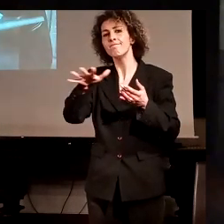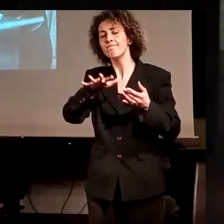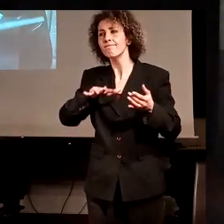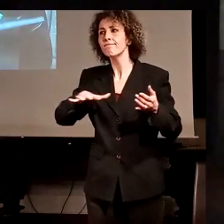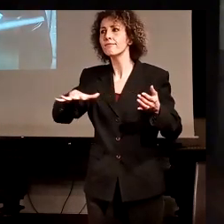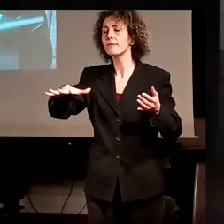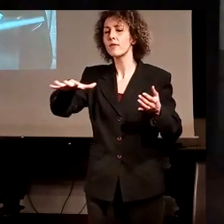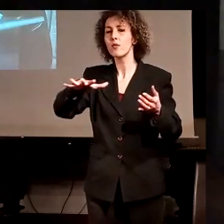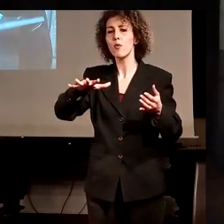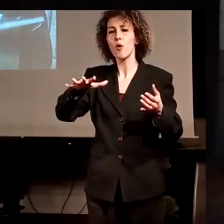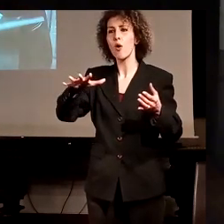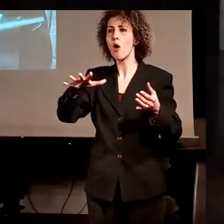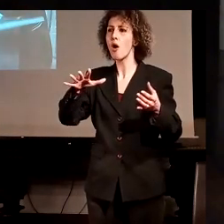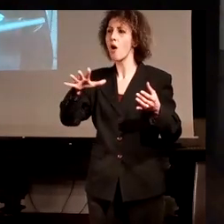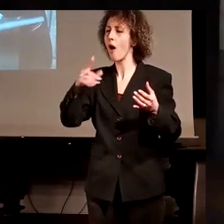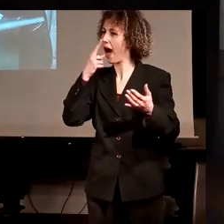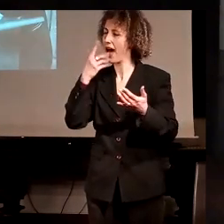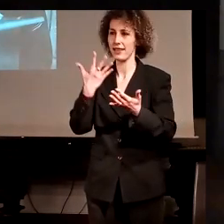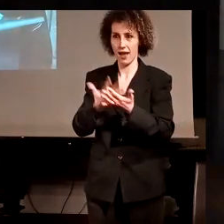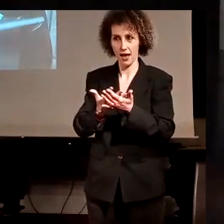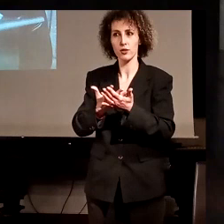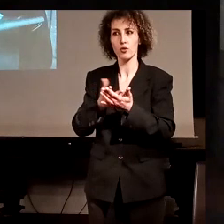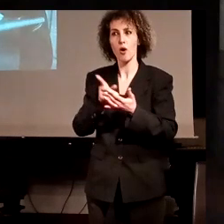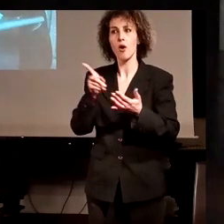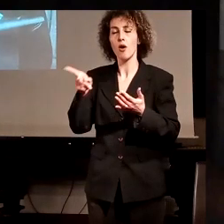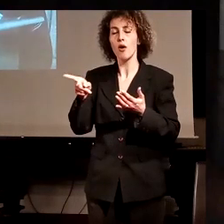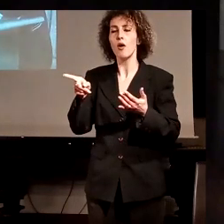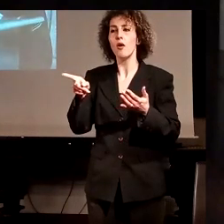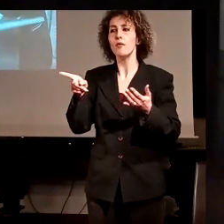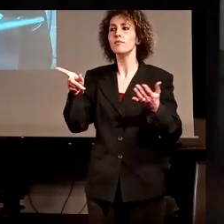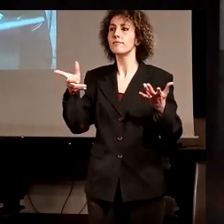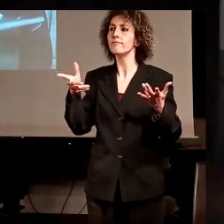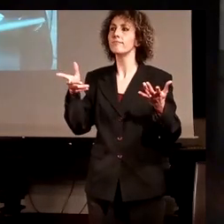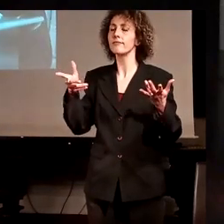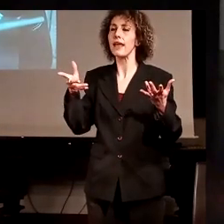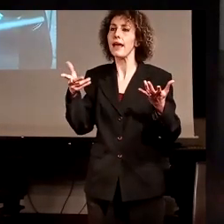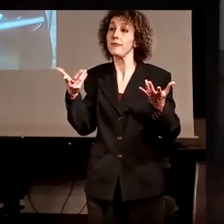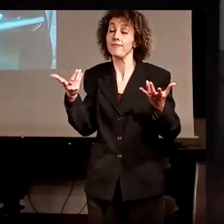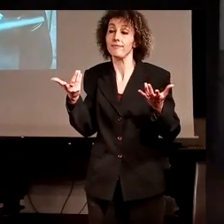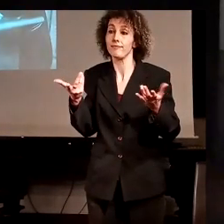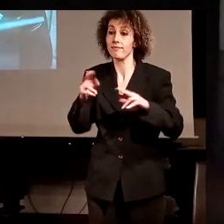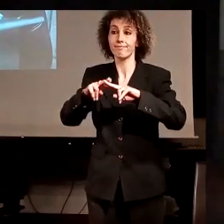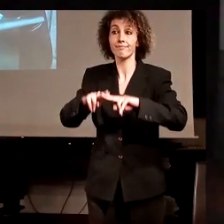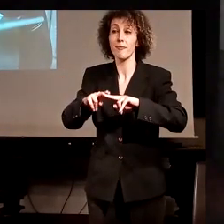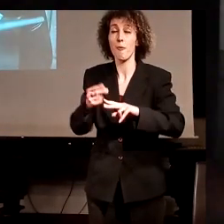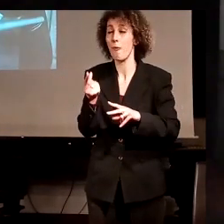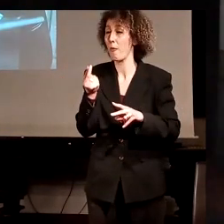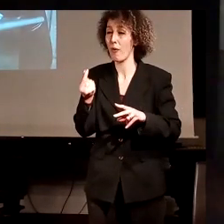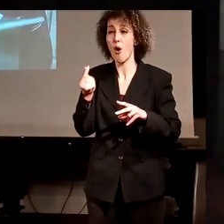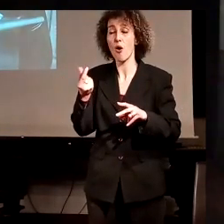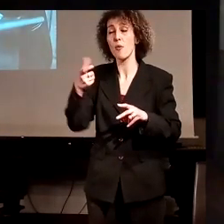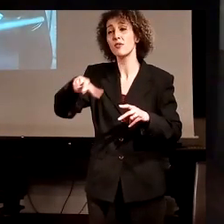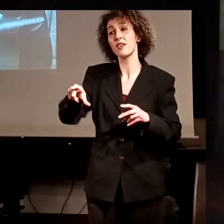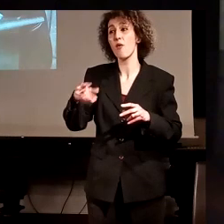dove stare sempre a lungo in realtà è pochissimo troppo perché quattro anni dopo